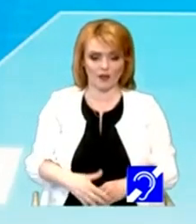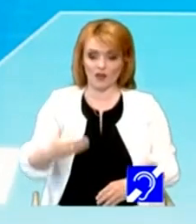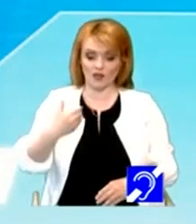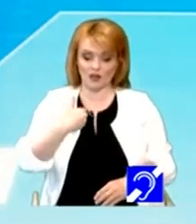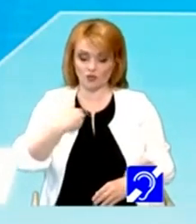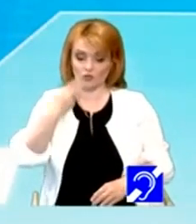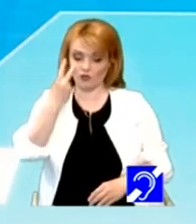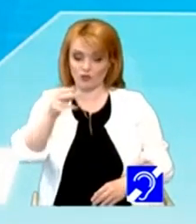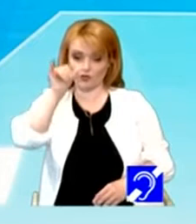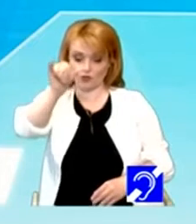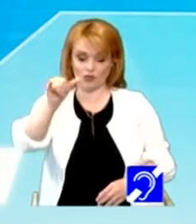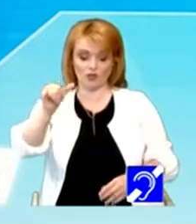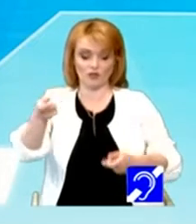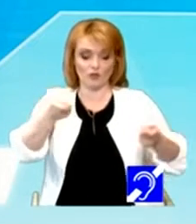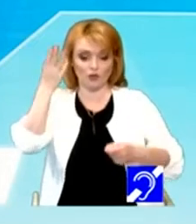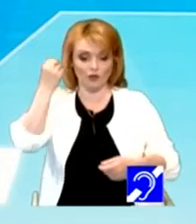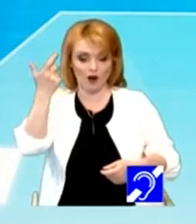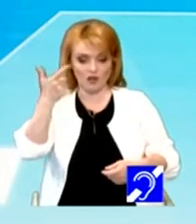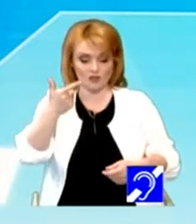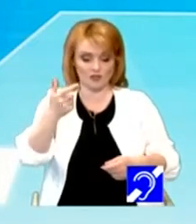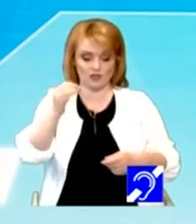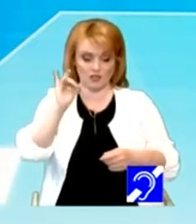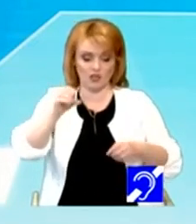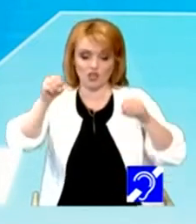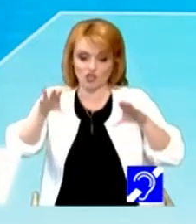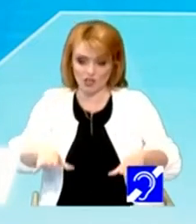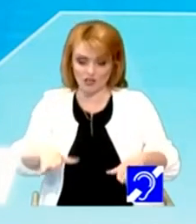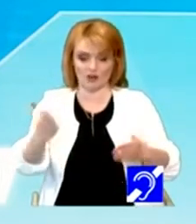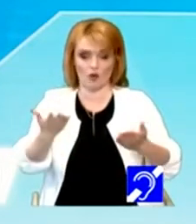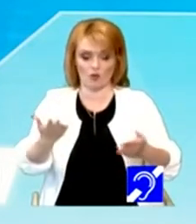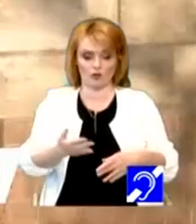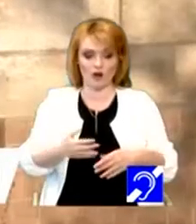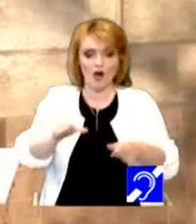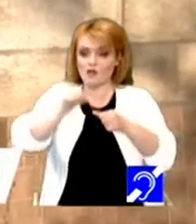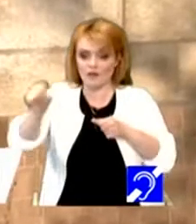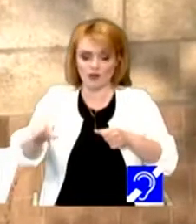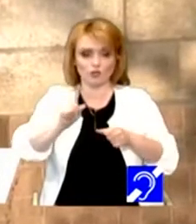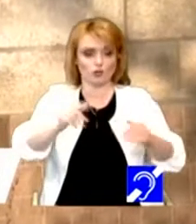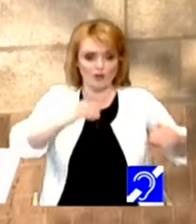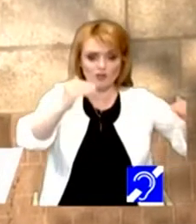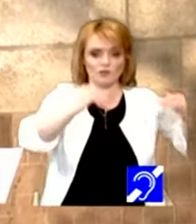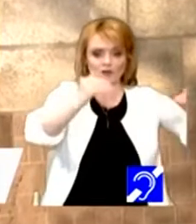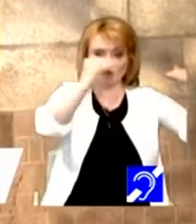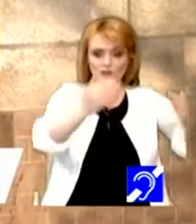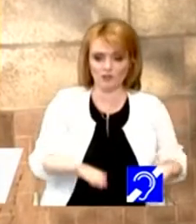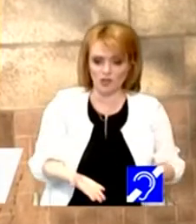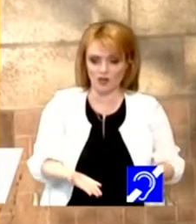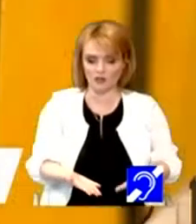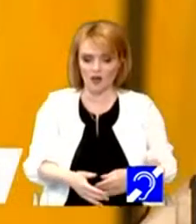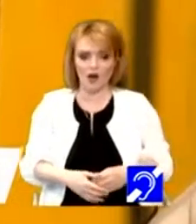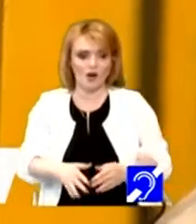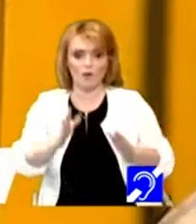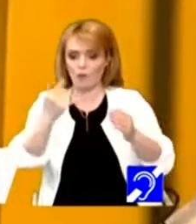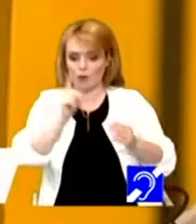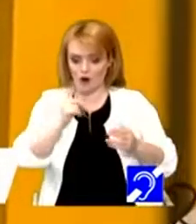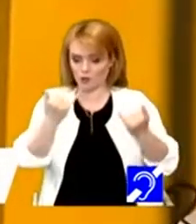soluții în afară de a veni fiecare lună și a spune, domnule, că mai trebuie să majorăm. Că deocamdată numai guvernul intervine